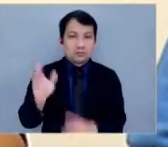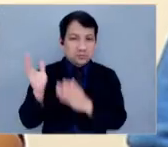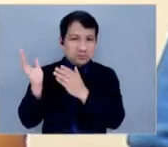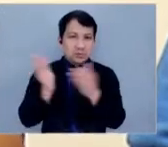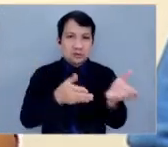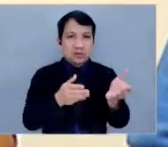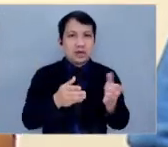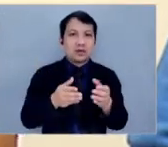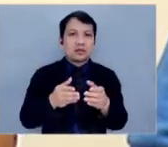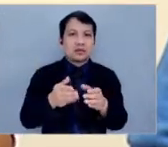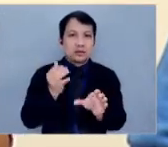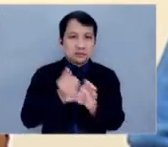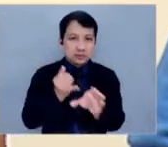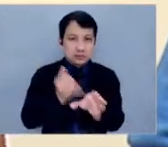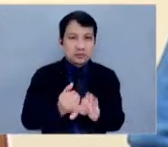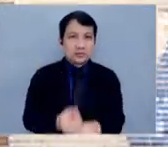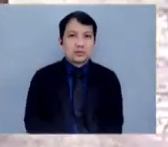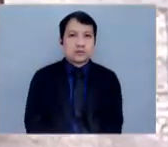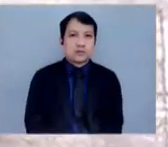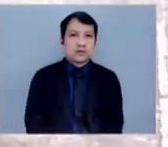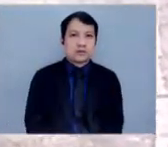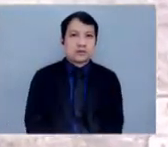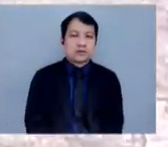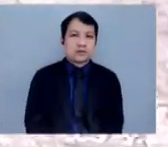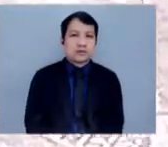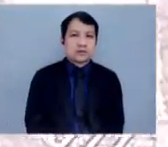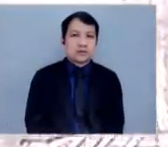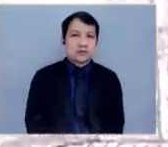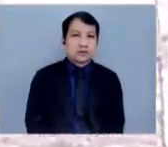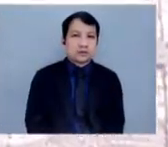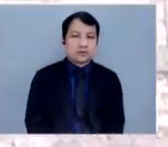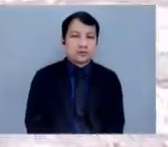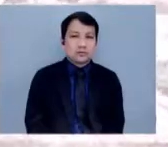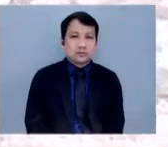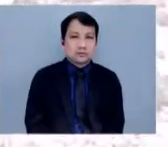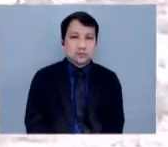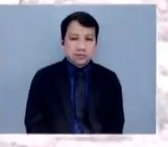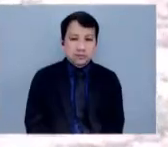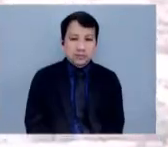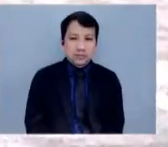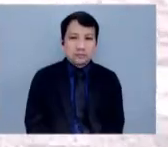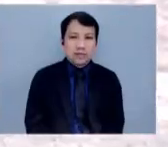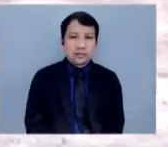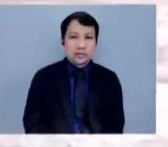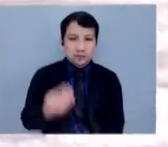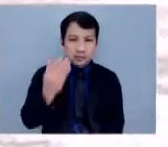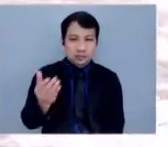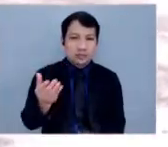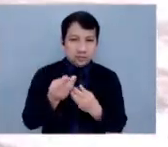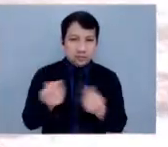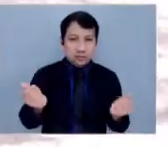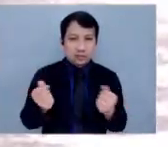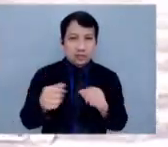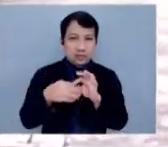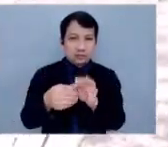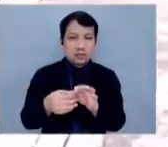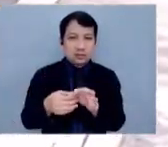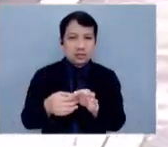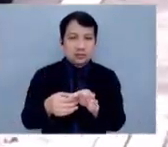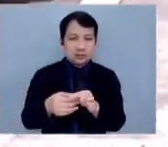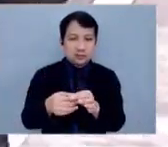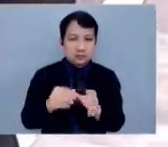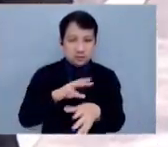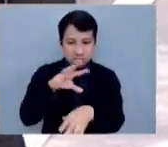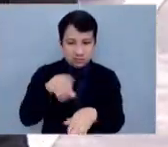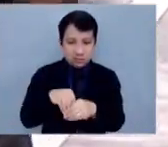yung aming mga jeepney. Gate pa rin ng LTFRB, parte pa rin ng solusyon sa trapiko, yung consolidation o yung pag-iisa